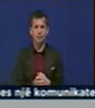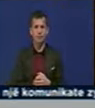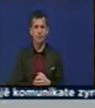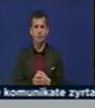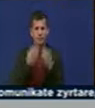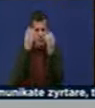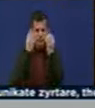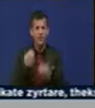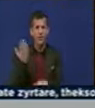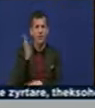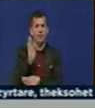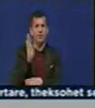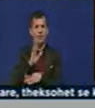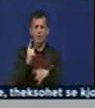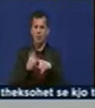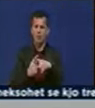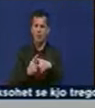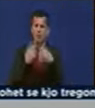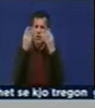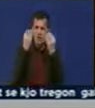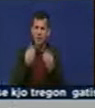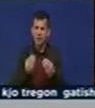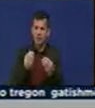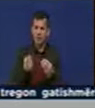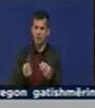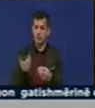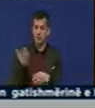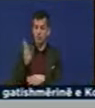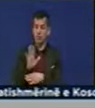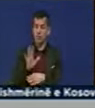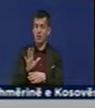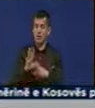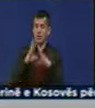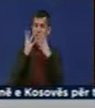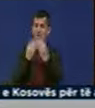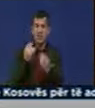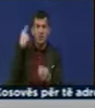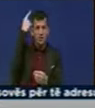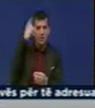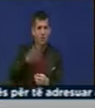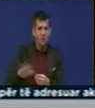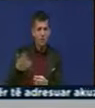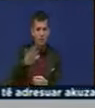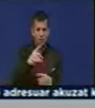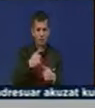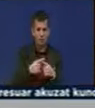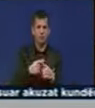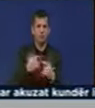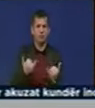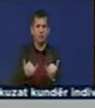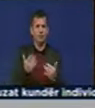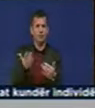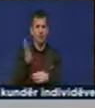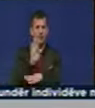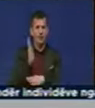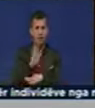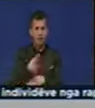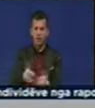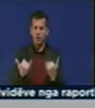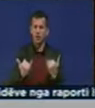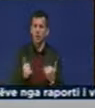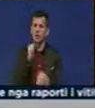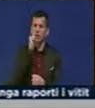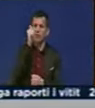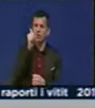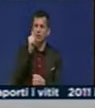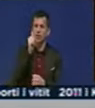nderuara deputete, të nderuara përfaqësuese të trojeve shqiptare, të nderuar të pranishëm. Sot është një ditë